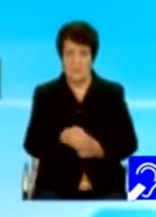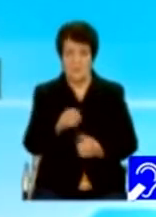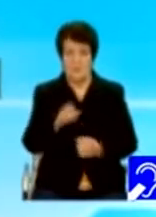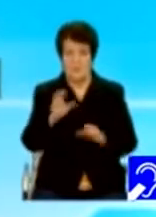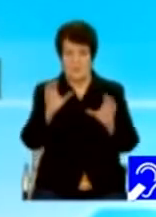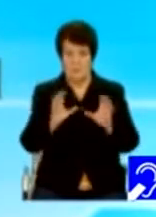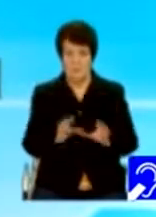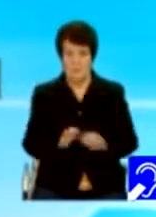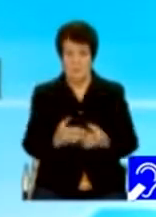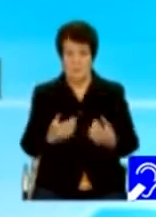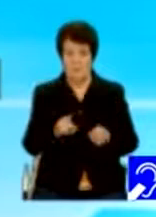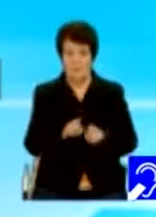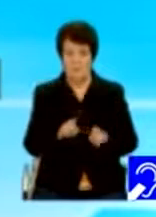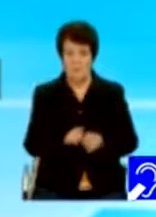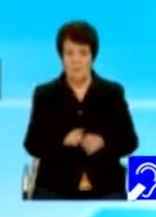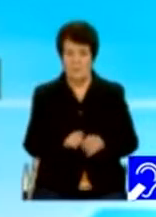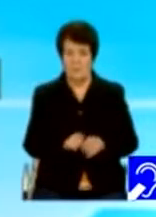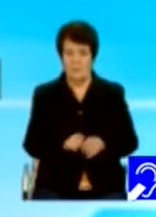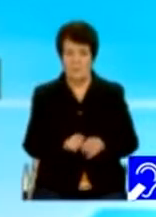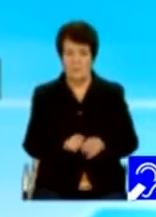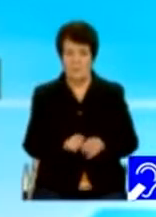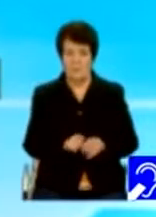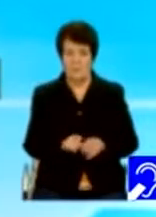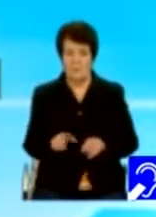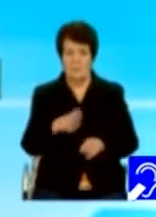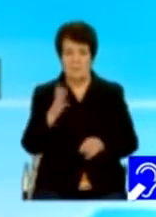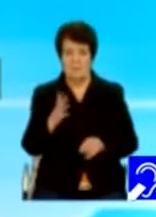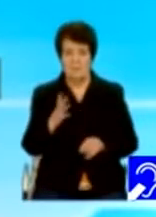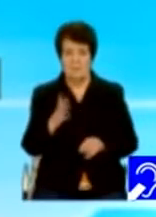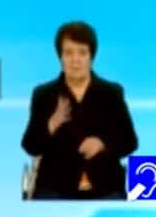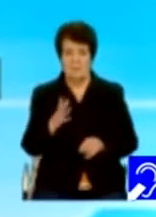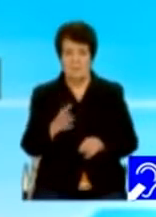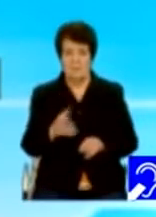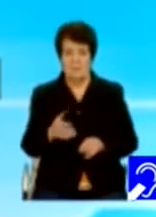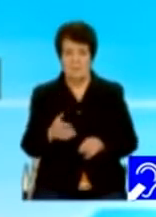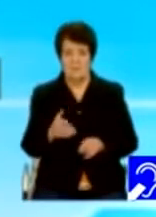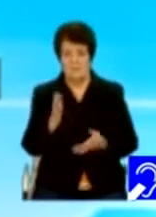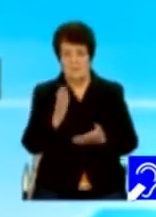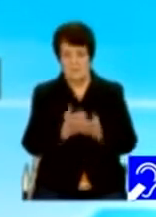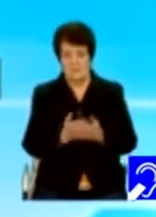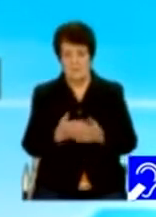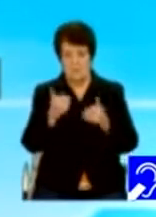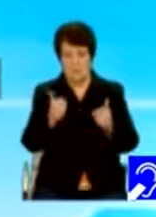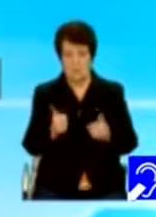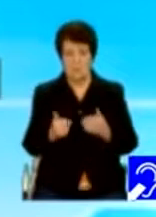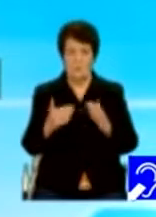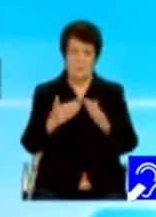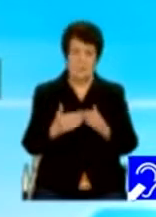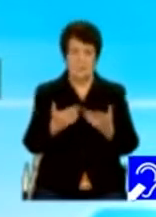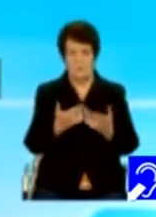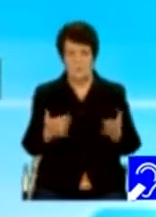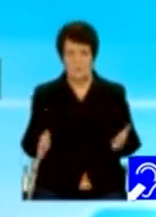legislația astfel încât toți cei care s-au însușit bunuri mobile, imobile, vor